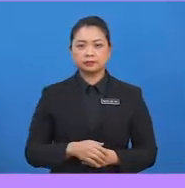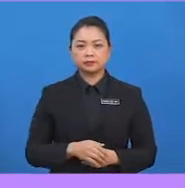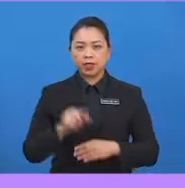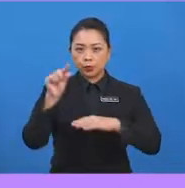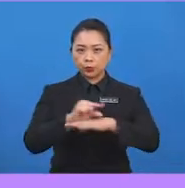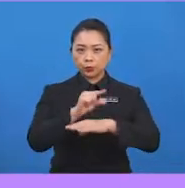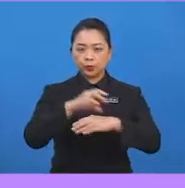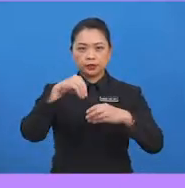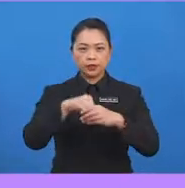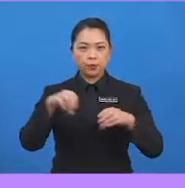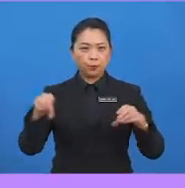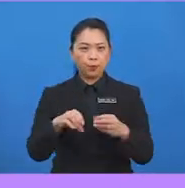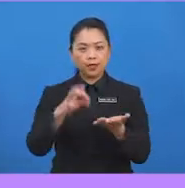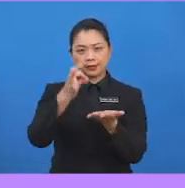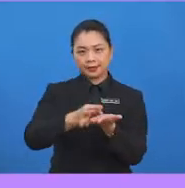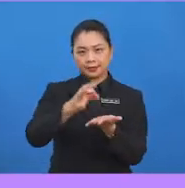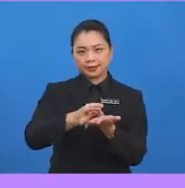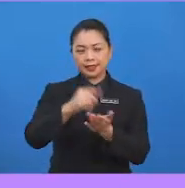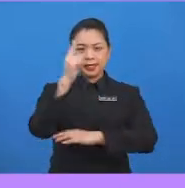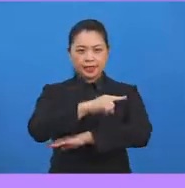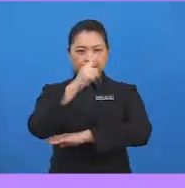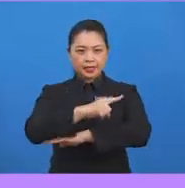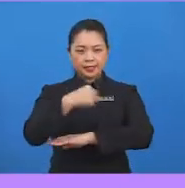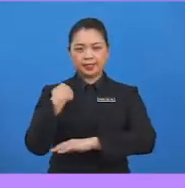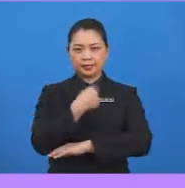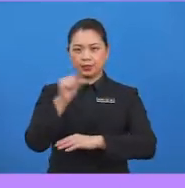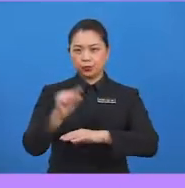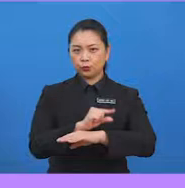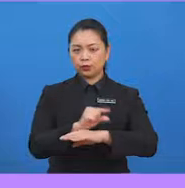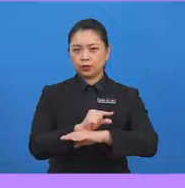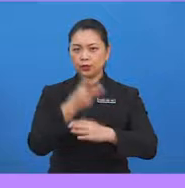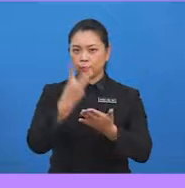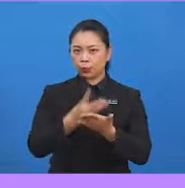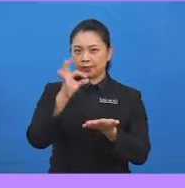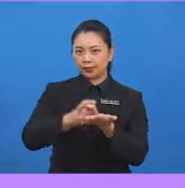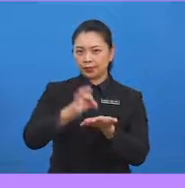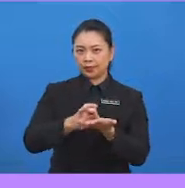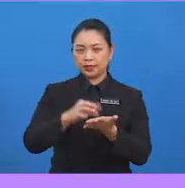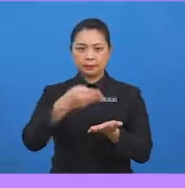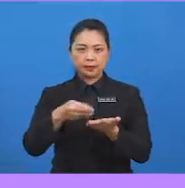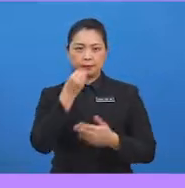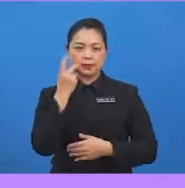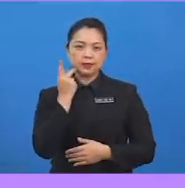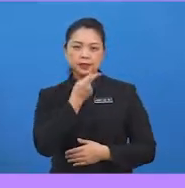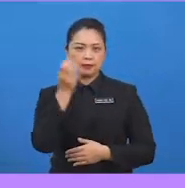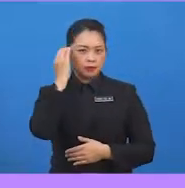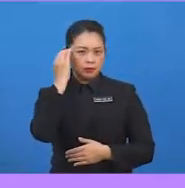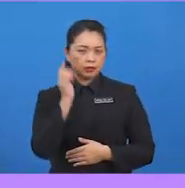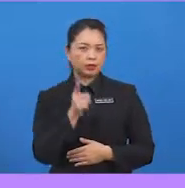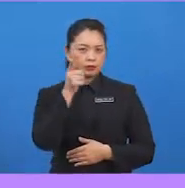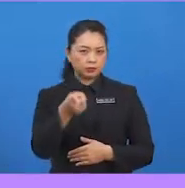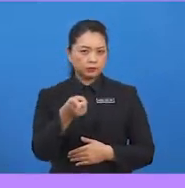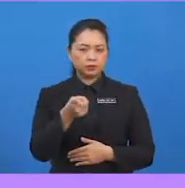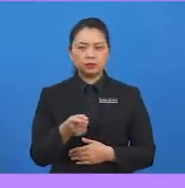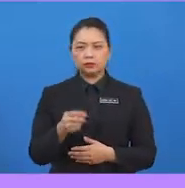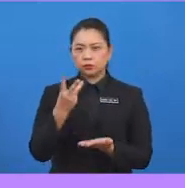dalam membuat duit shilling. Hari-hari kita guna duit shilling kan untuk beli makanan di kantin, tetapi tahukah kamu duit shilling